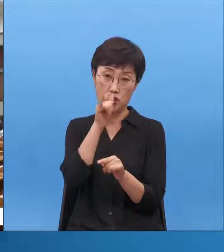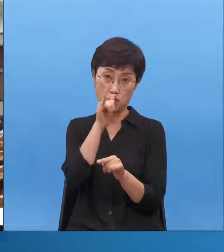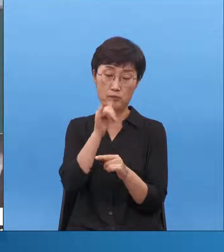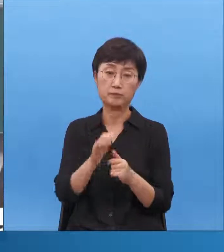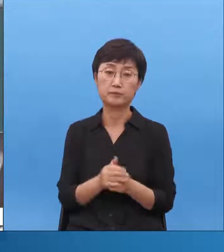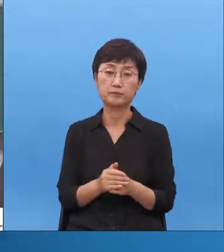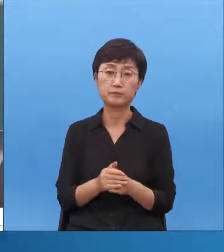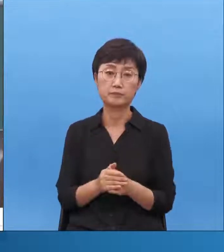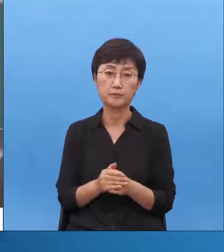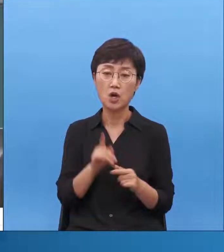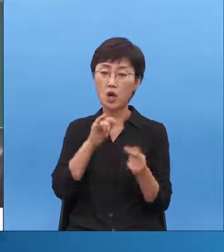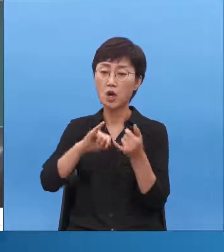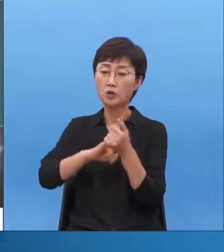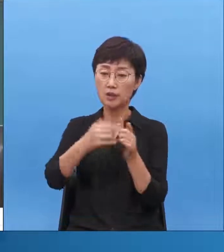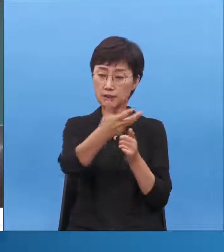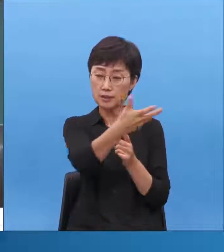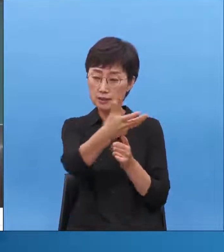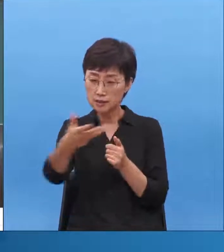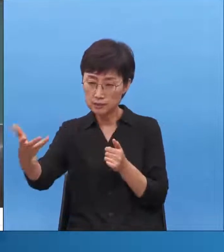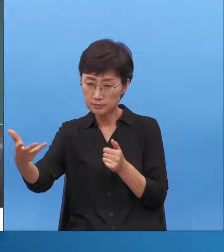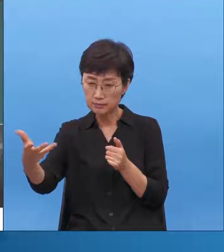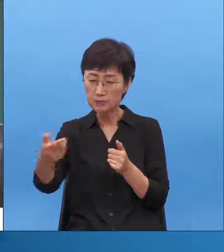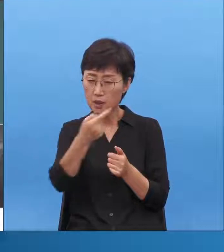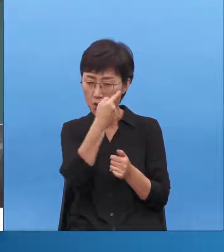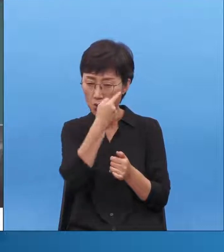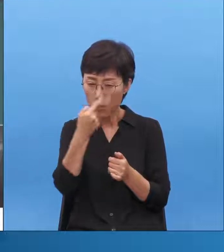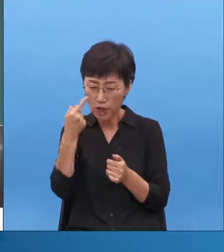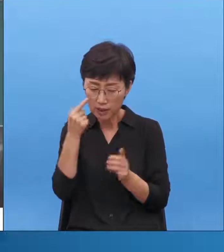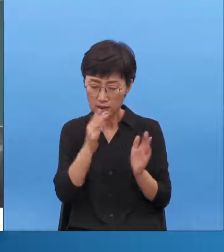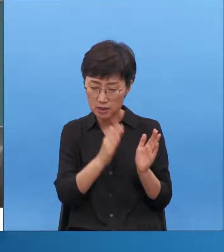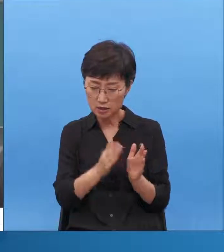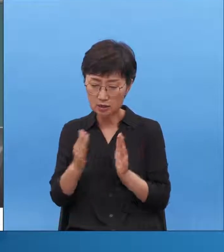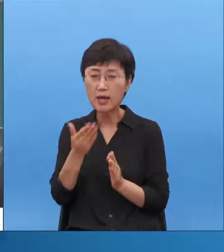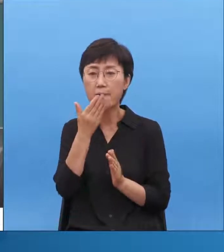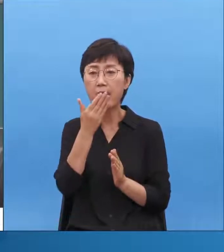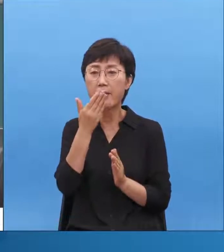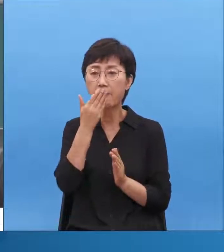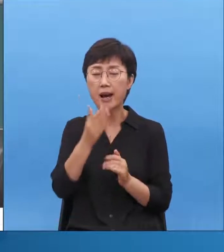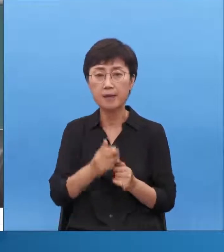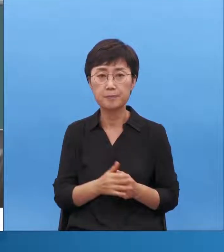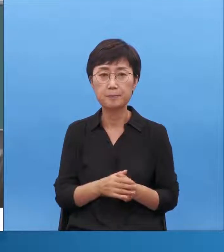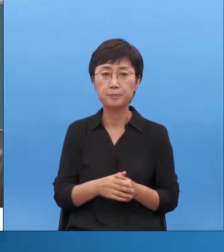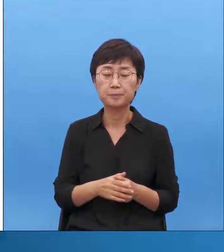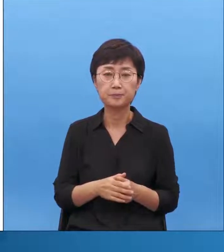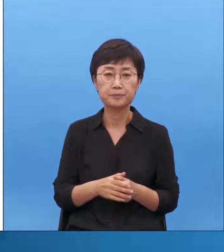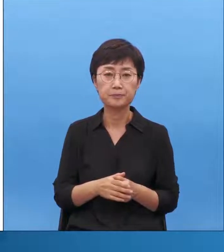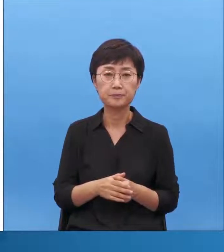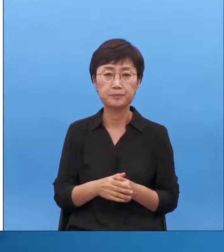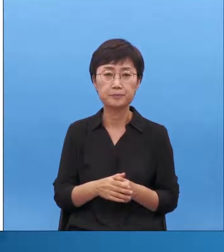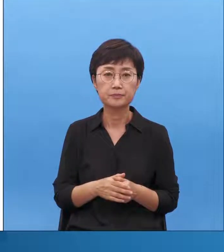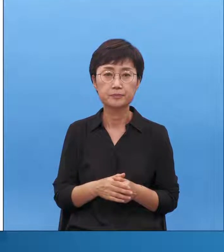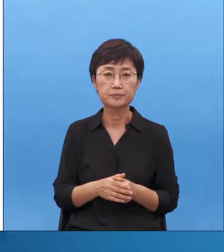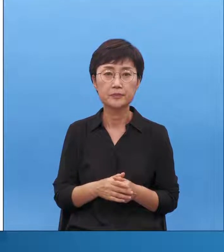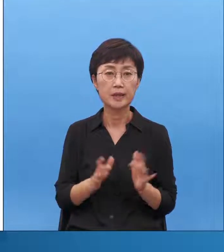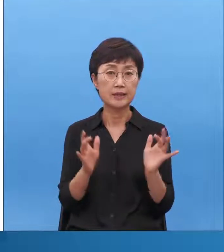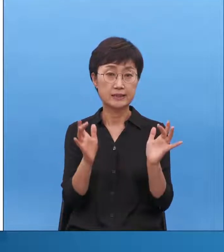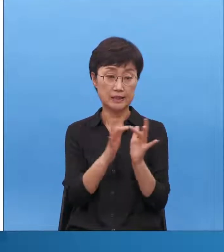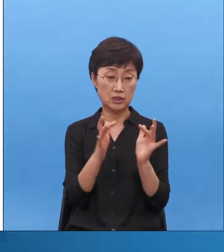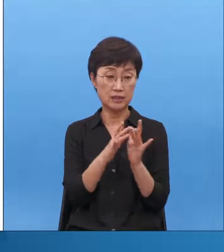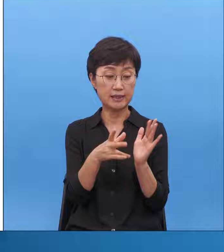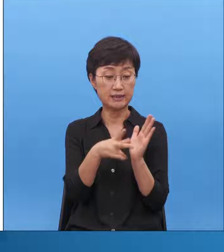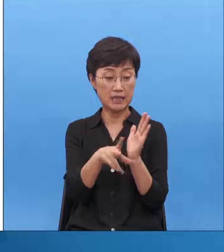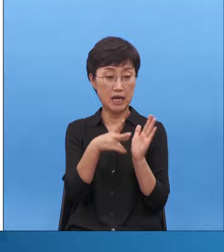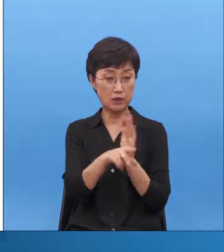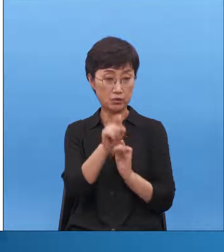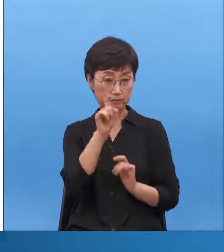등 언약의 흐름을 다시 한번 정리할 수 있는 소책자도 판매되고 있습니다. 위아.kr 자료 구입